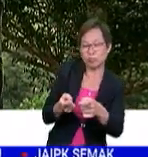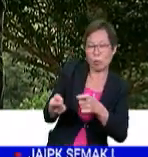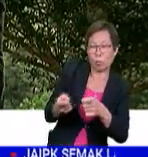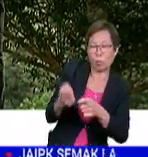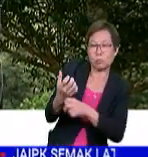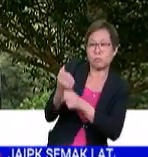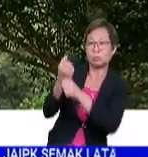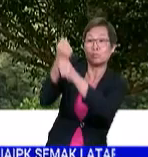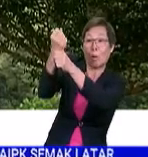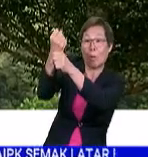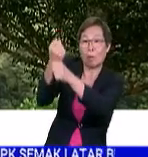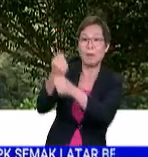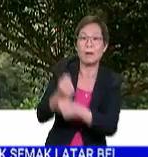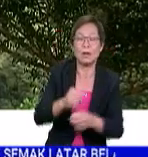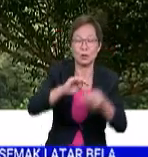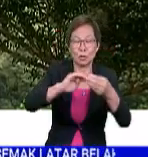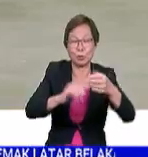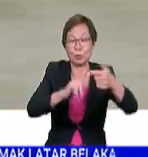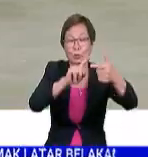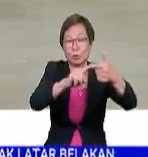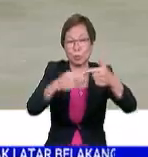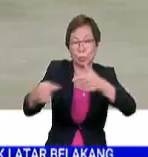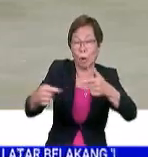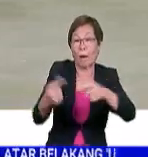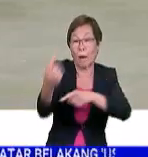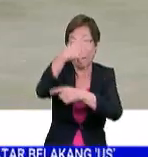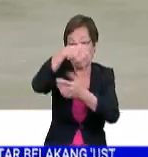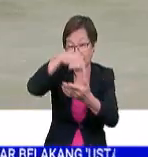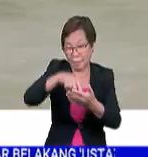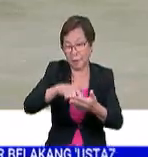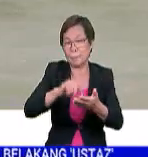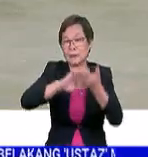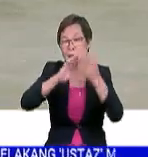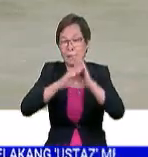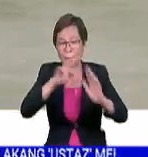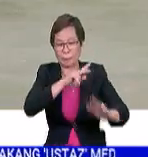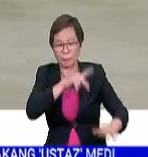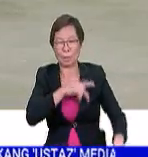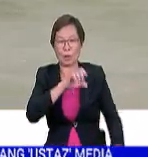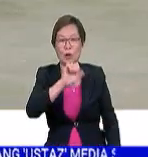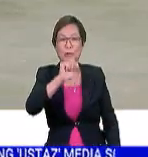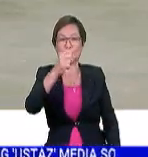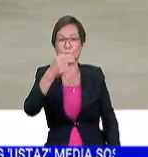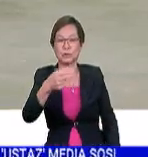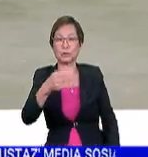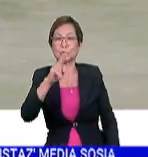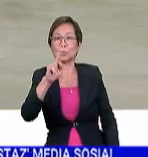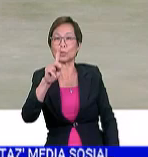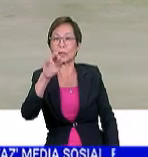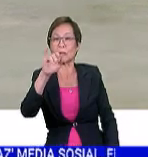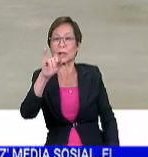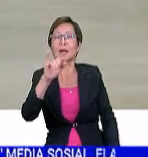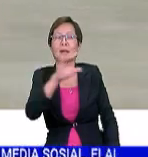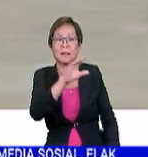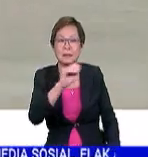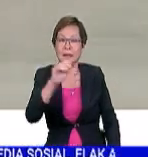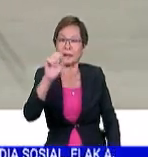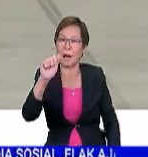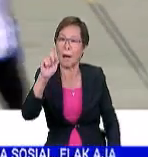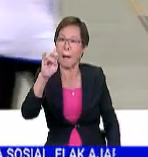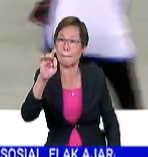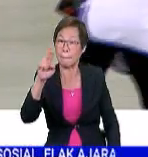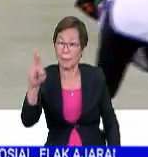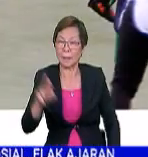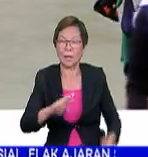kejuaraan dalam para itu Tempat kedua bagi aksi hari ini menjadi milik subscribe othman dan Aamir nazrin jalani